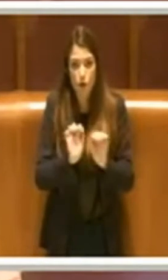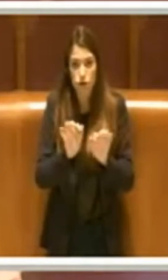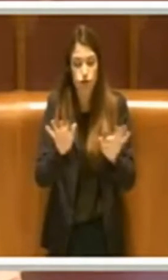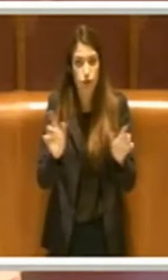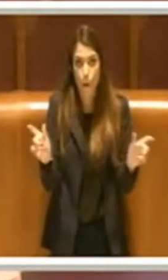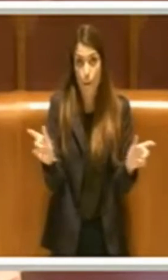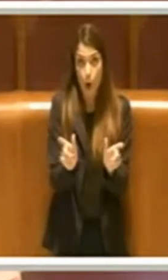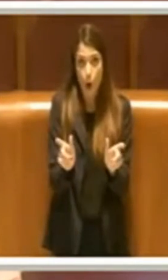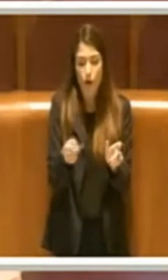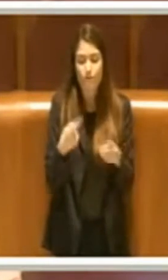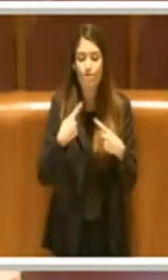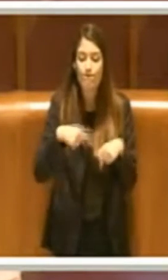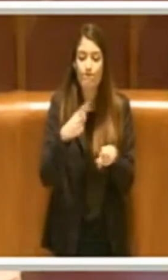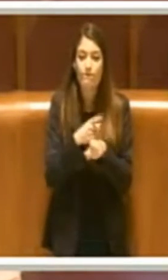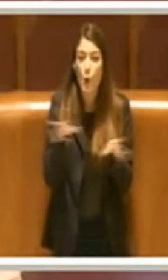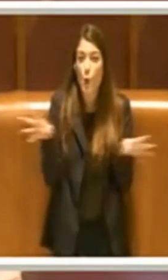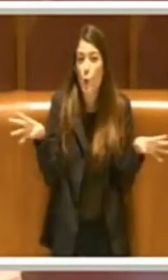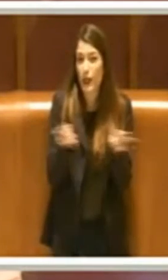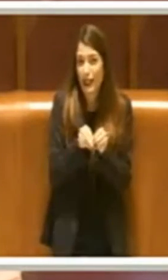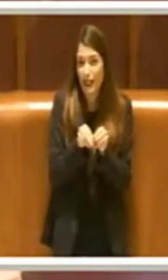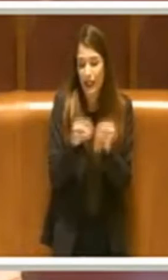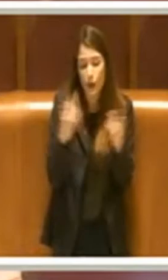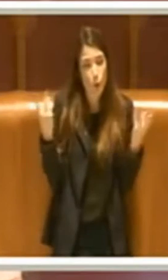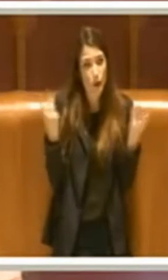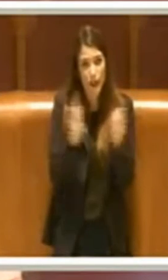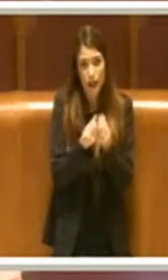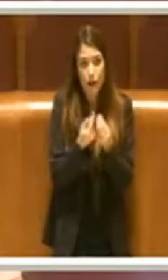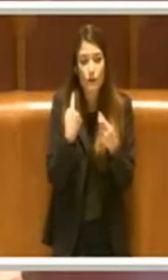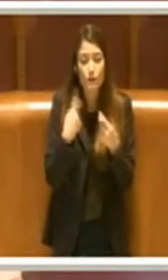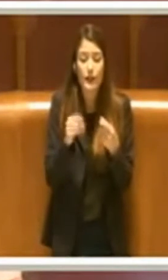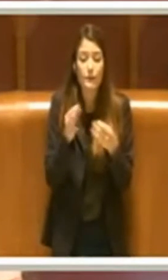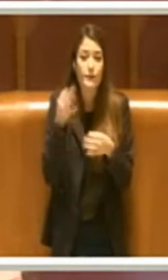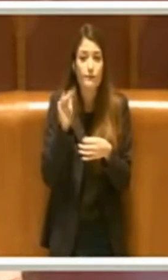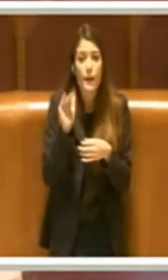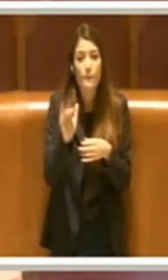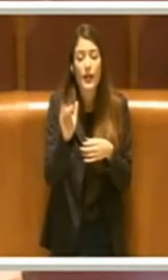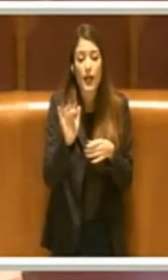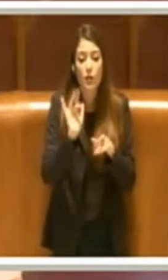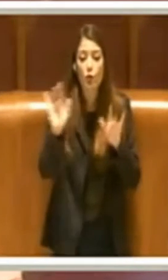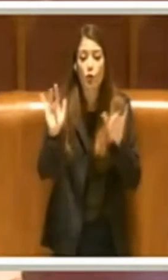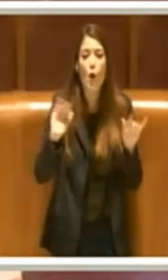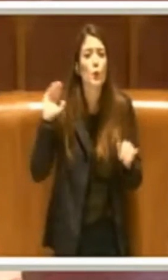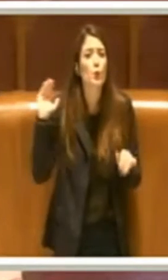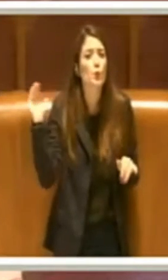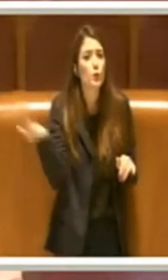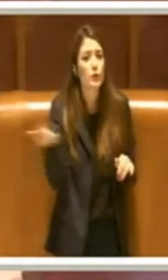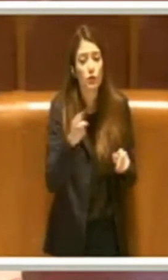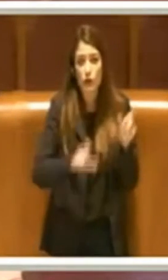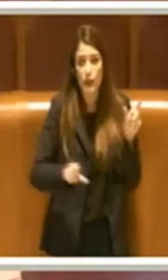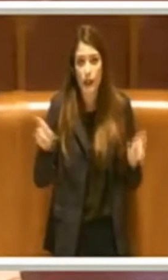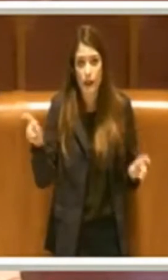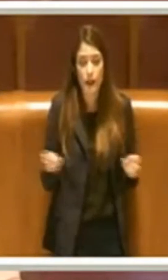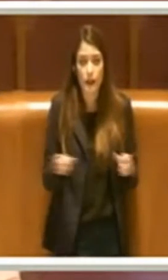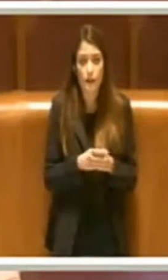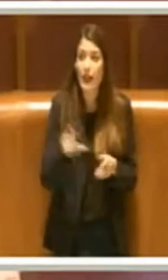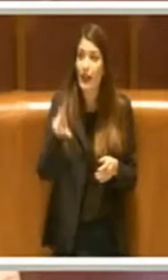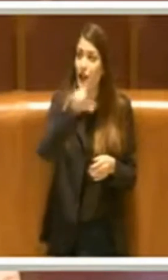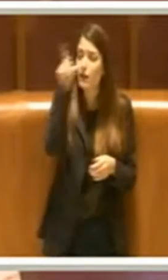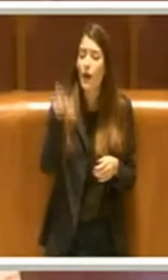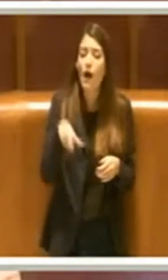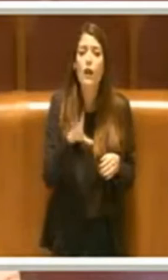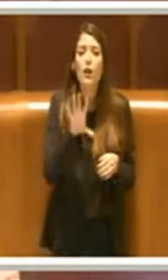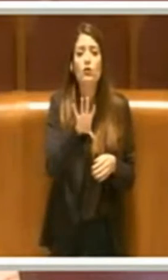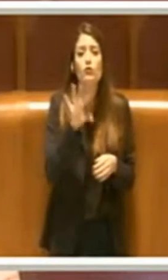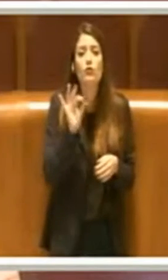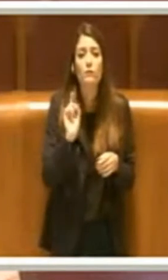Bisogna essere uniti per combattere questa minaccia che tocca tutti i cittadini. L'Italia ha scelto di affrontarla